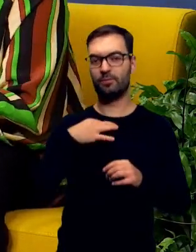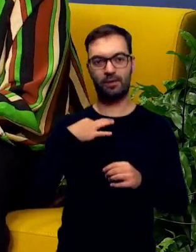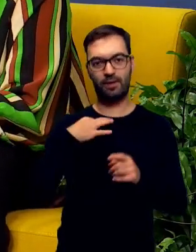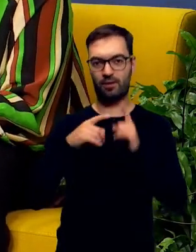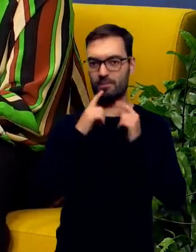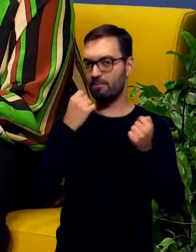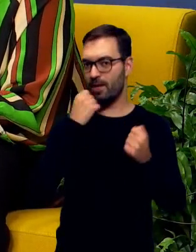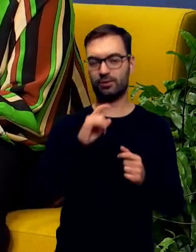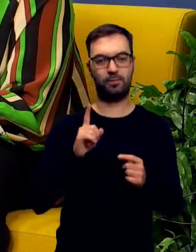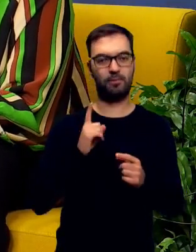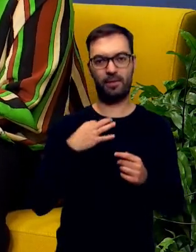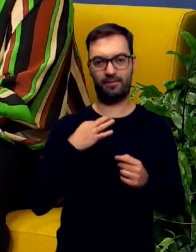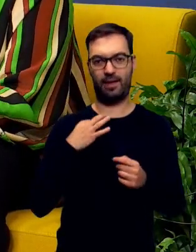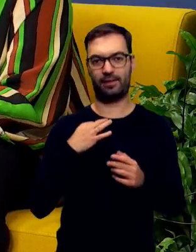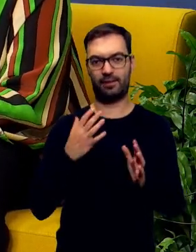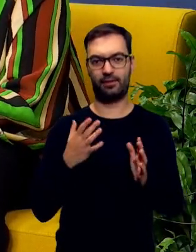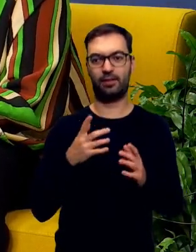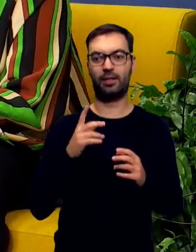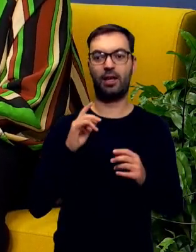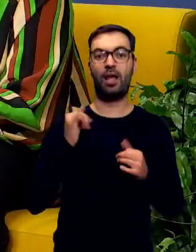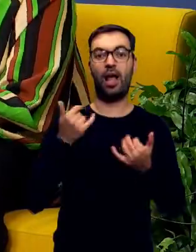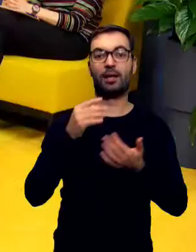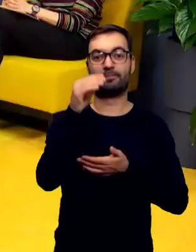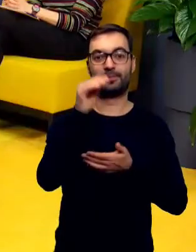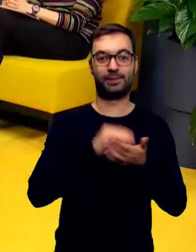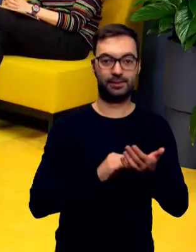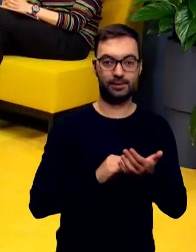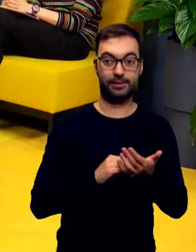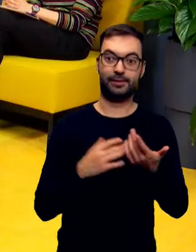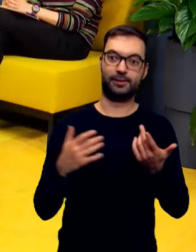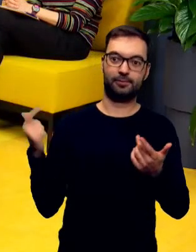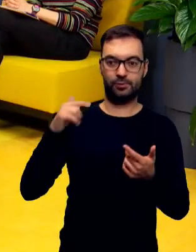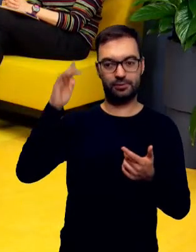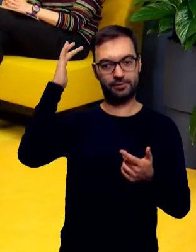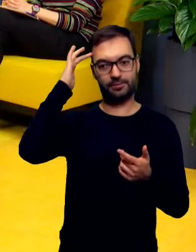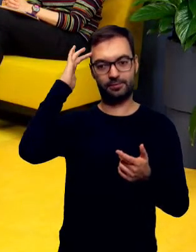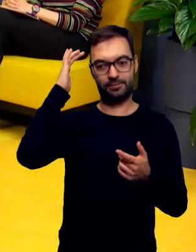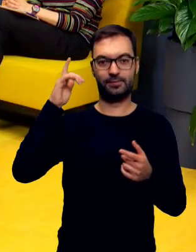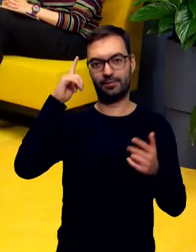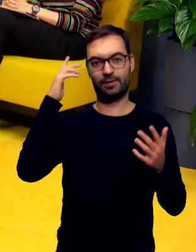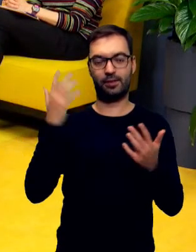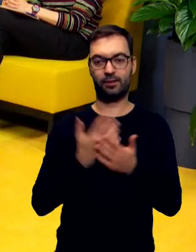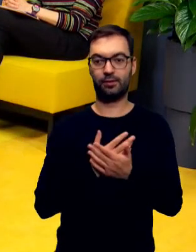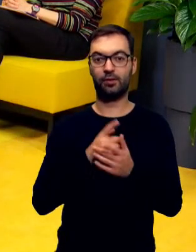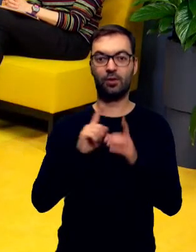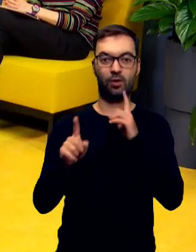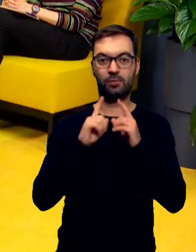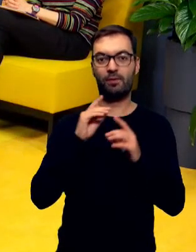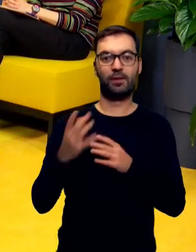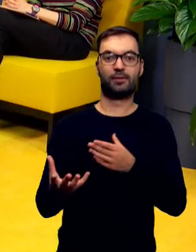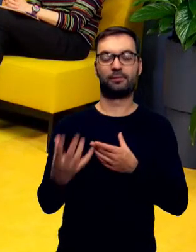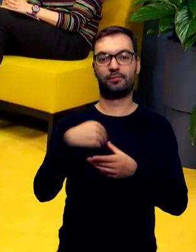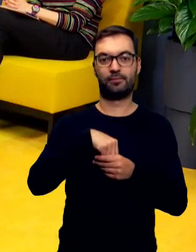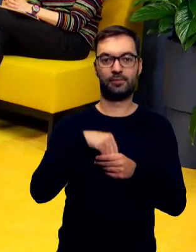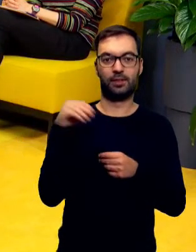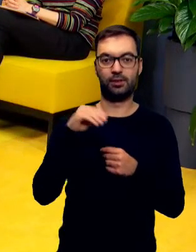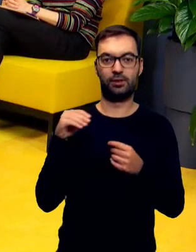rozmowa. A kiedy to jest napisane, to trzeba sobie uświadomić, że nagle do tej rozmowy